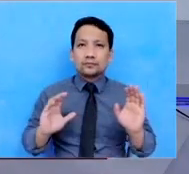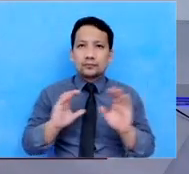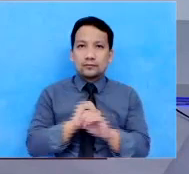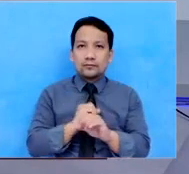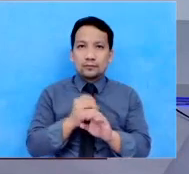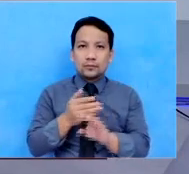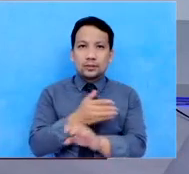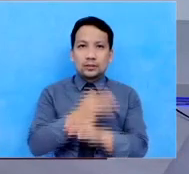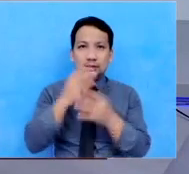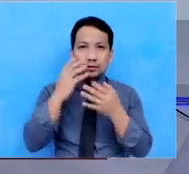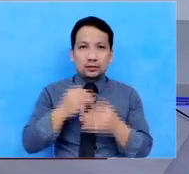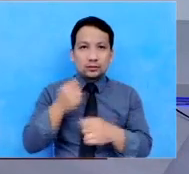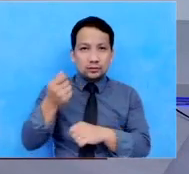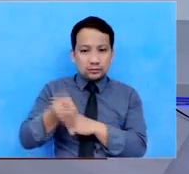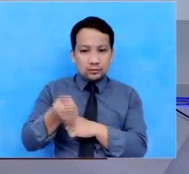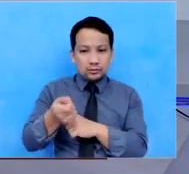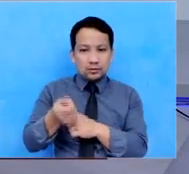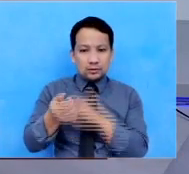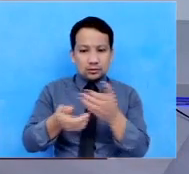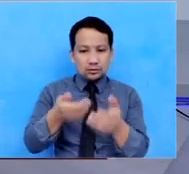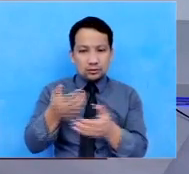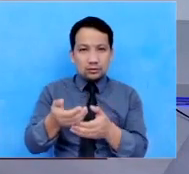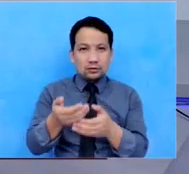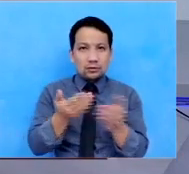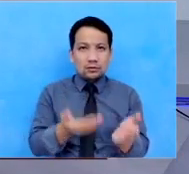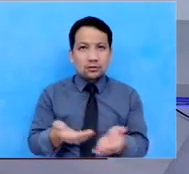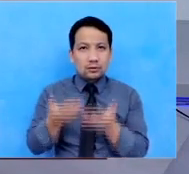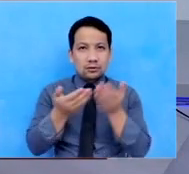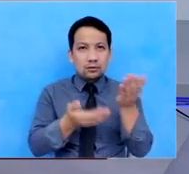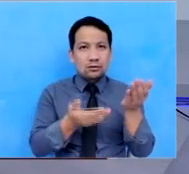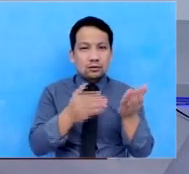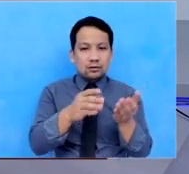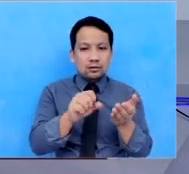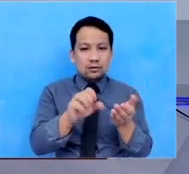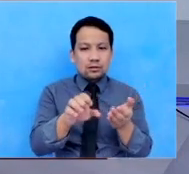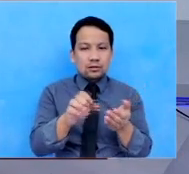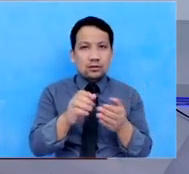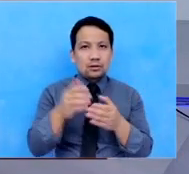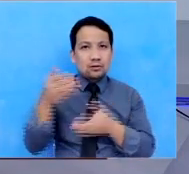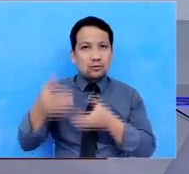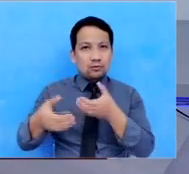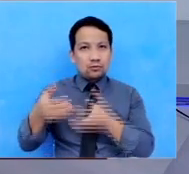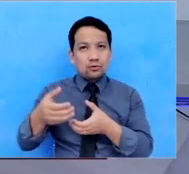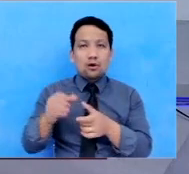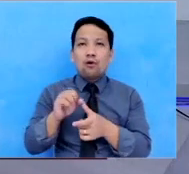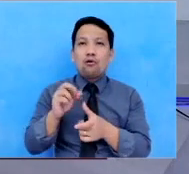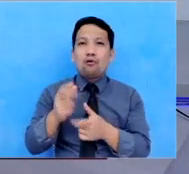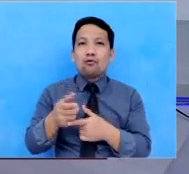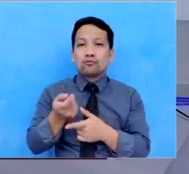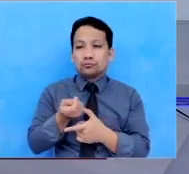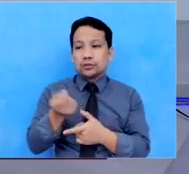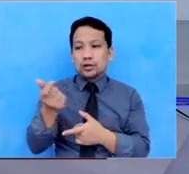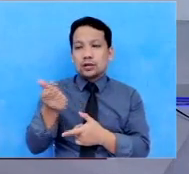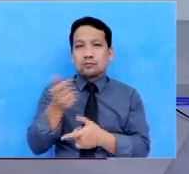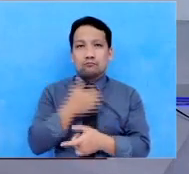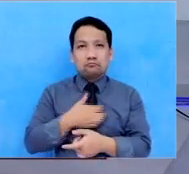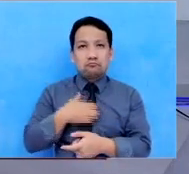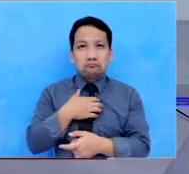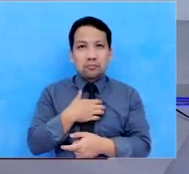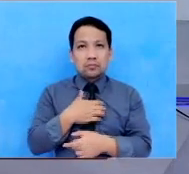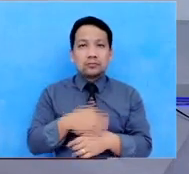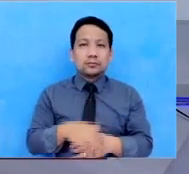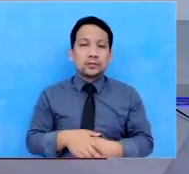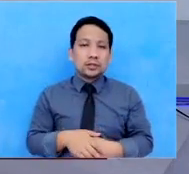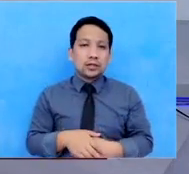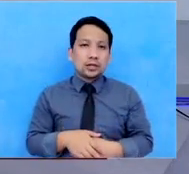ng prosecutors kung isasampa ang kaso sa korte or i-dismiss na po ang reklamo. At ang step